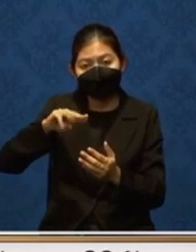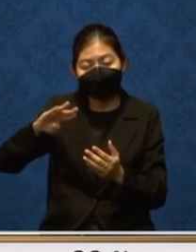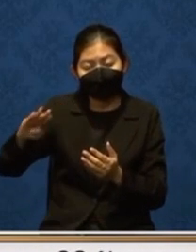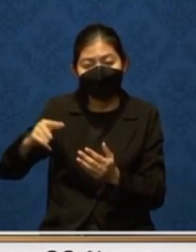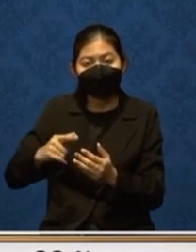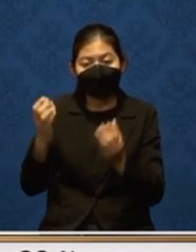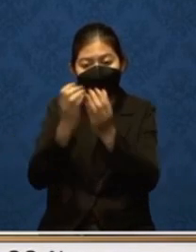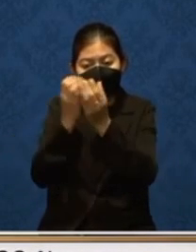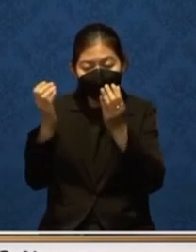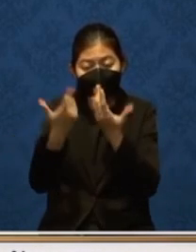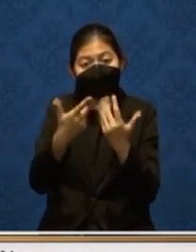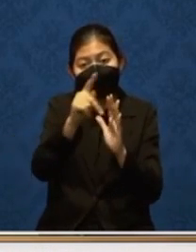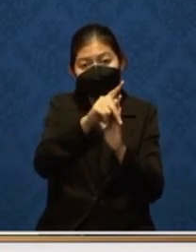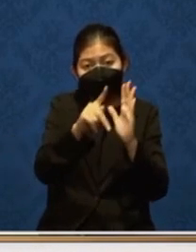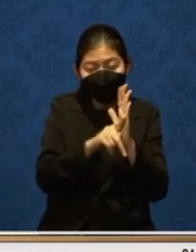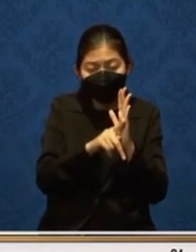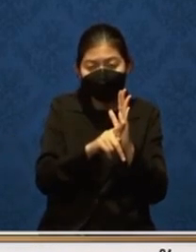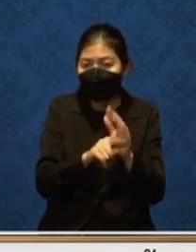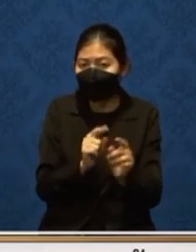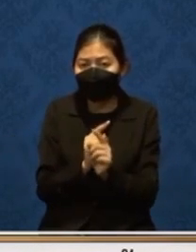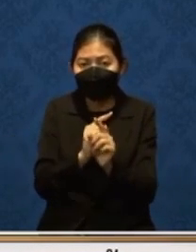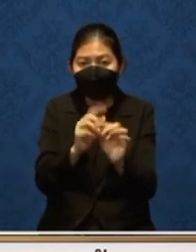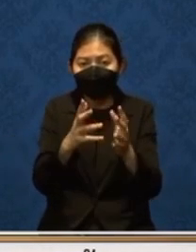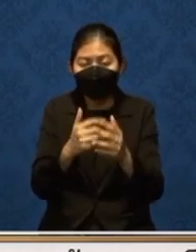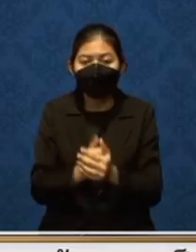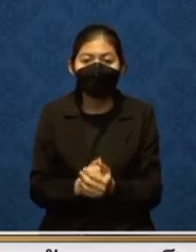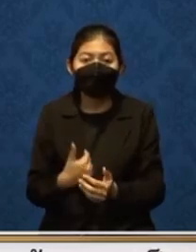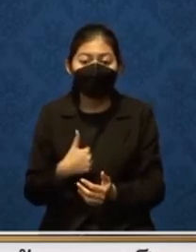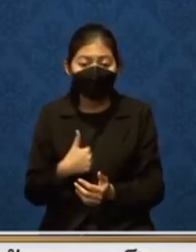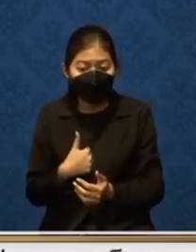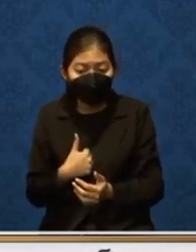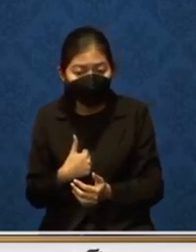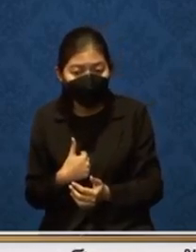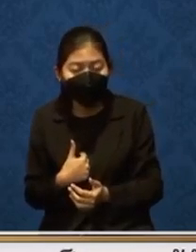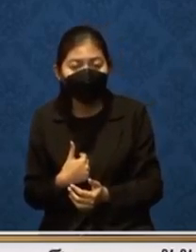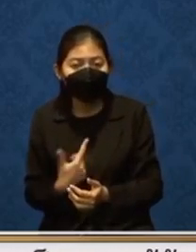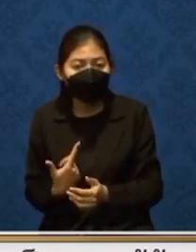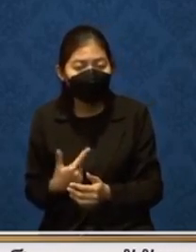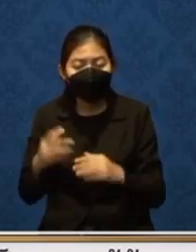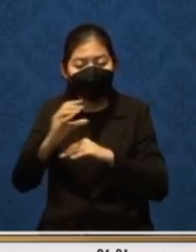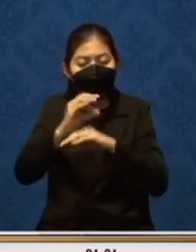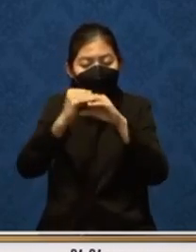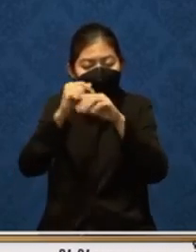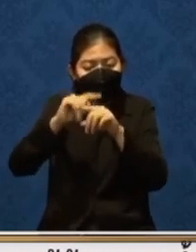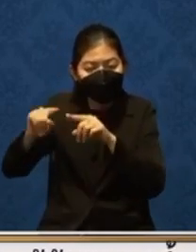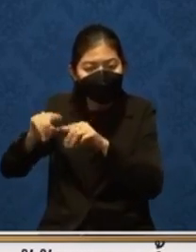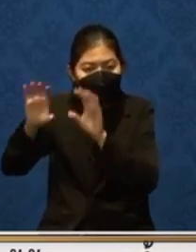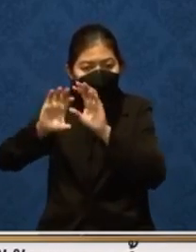ูลหอกฎหมายเพื่อให้ตนเองมีส่นได้รับผลประโยชน์จากโงการต่ๆของรฐ